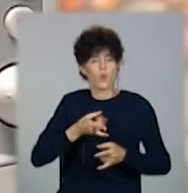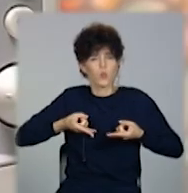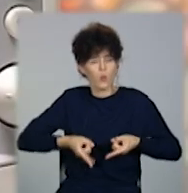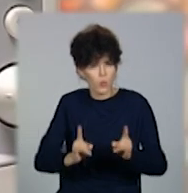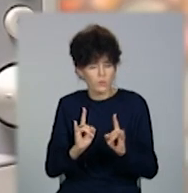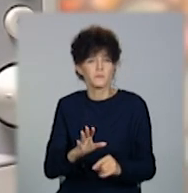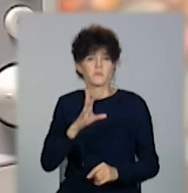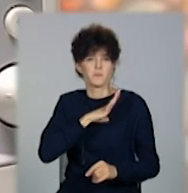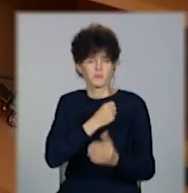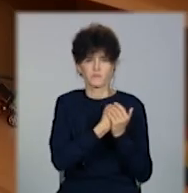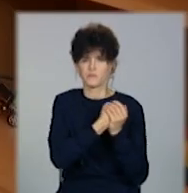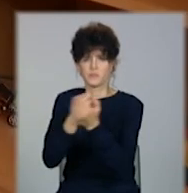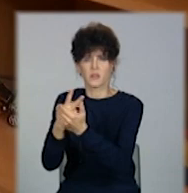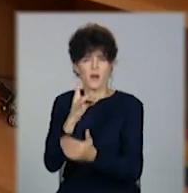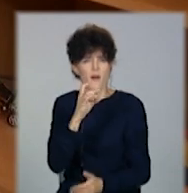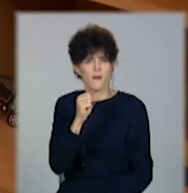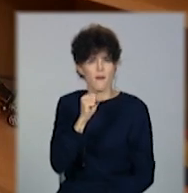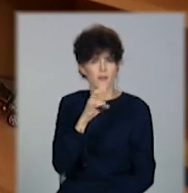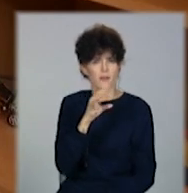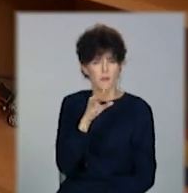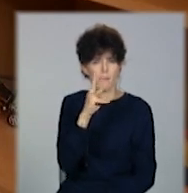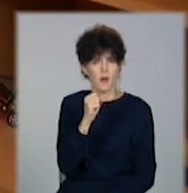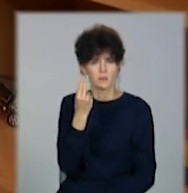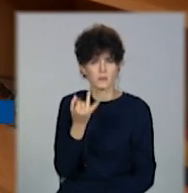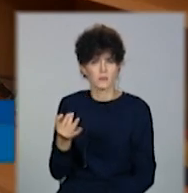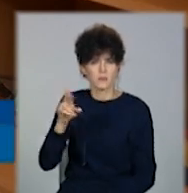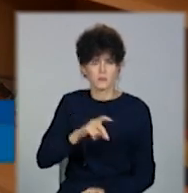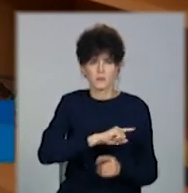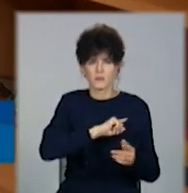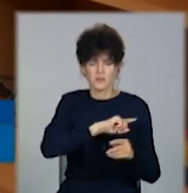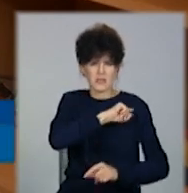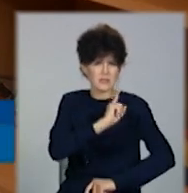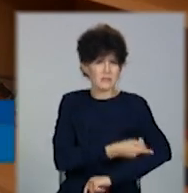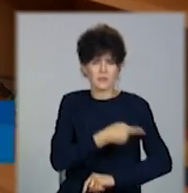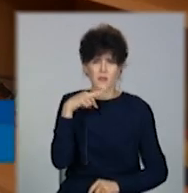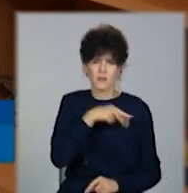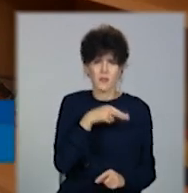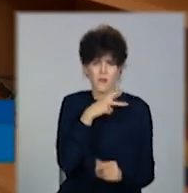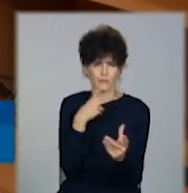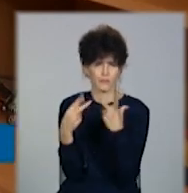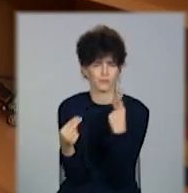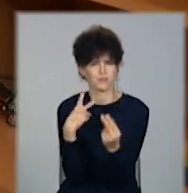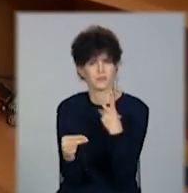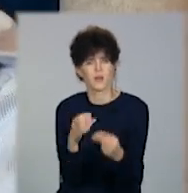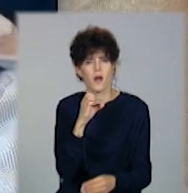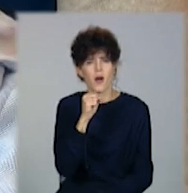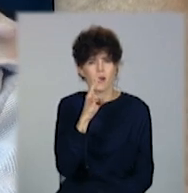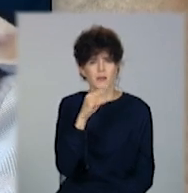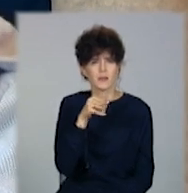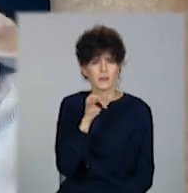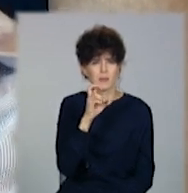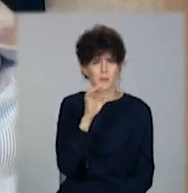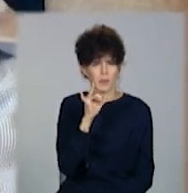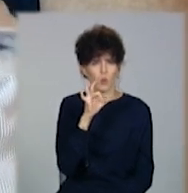3 місяці в реанімації. Використовується в реанімації сильніші антибіотики, які впливають негативно на організм. Тепер